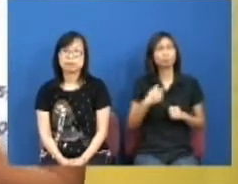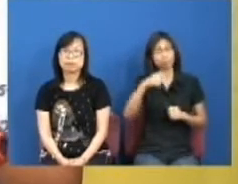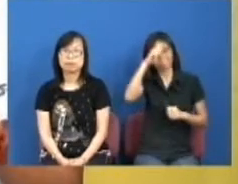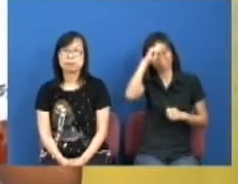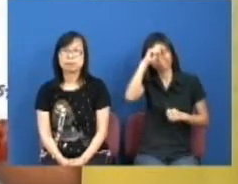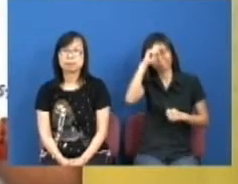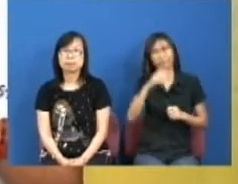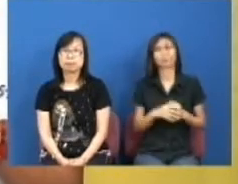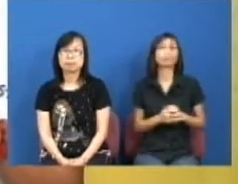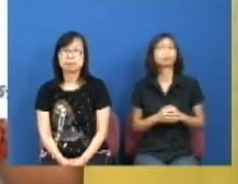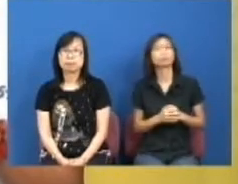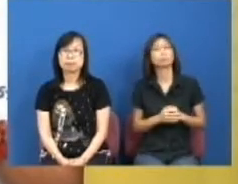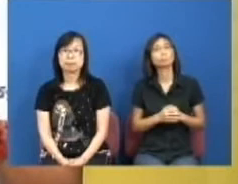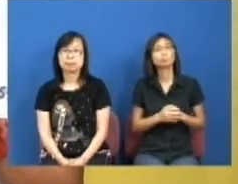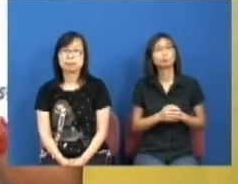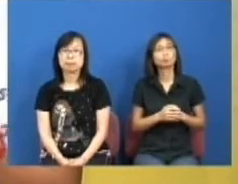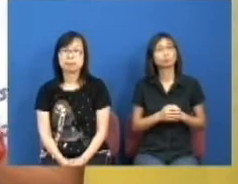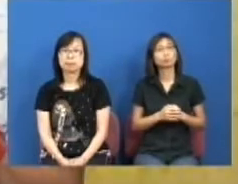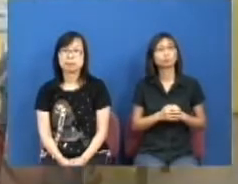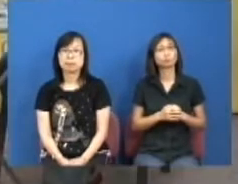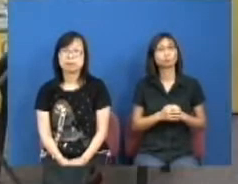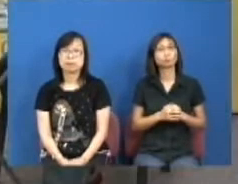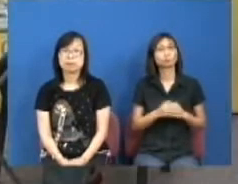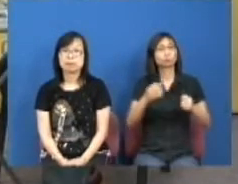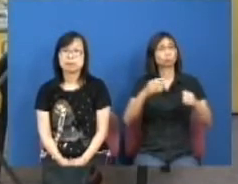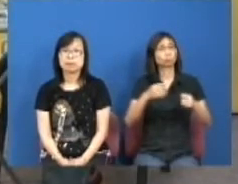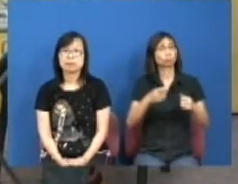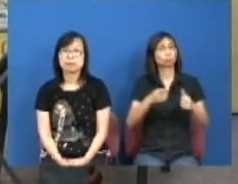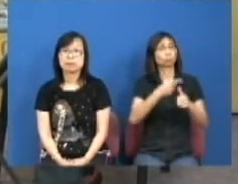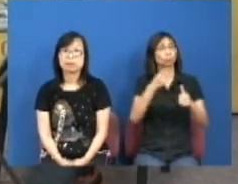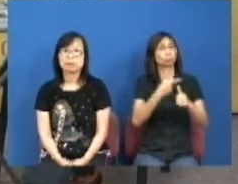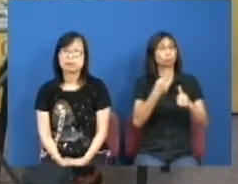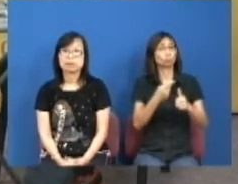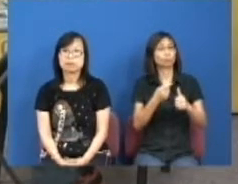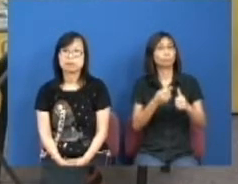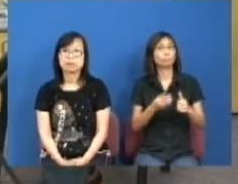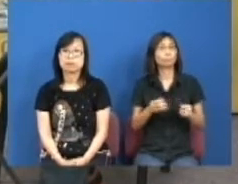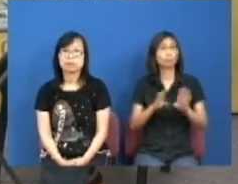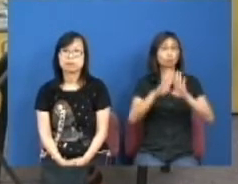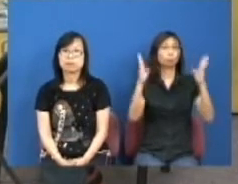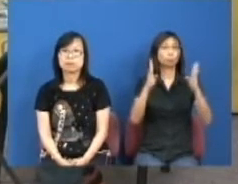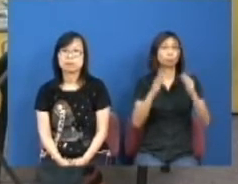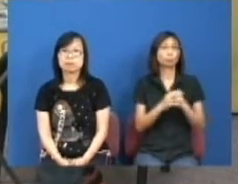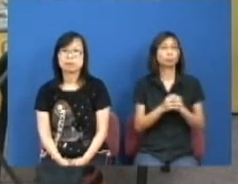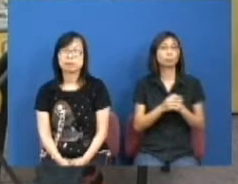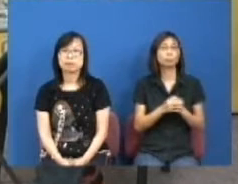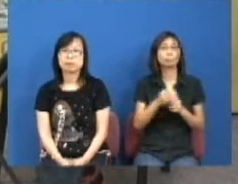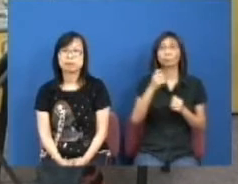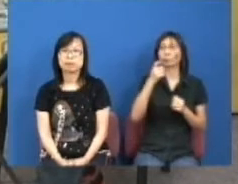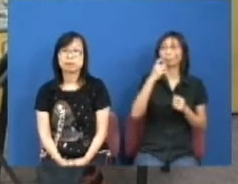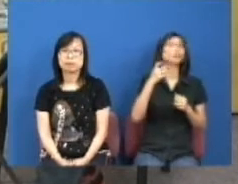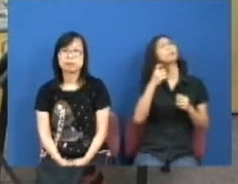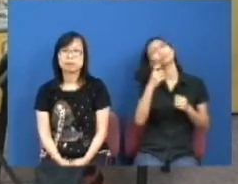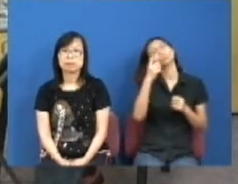是說剛最初出這個語文基準試的時候，他是很 proud of， 他